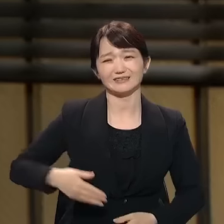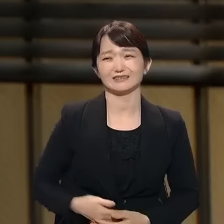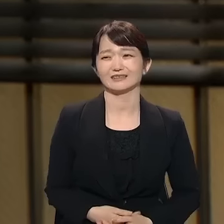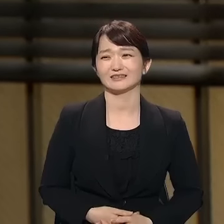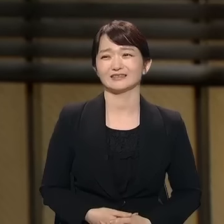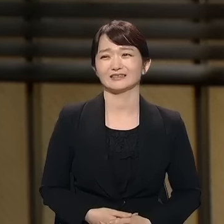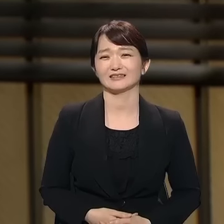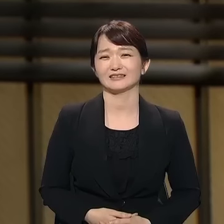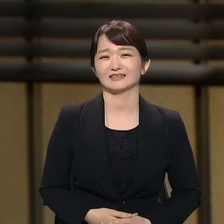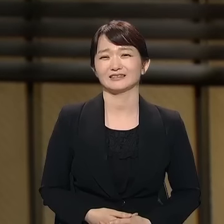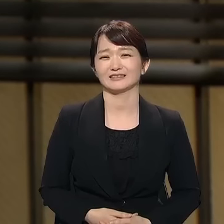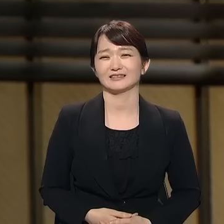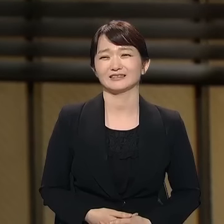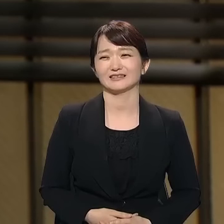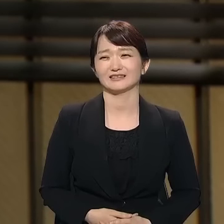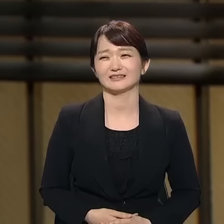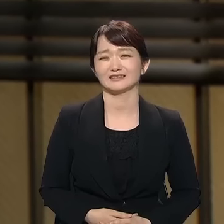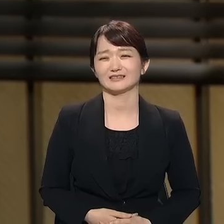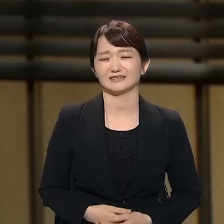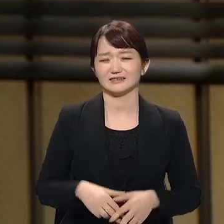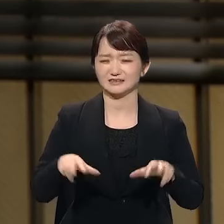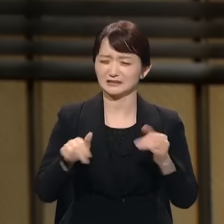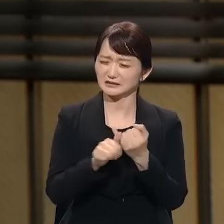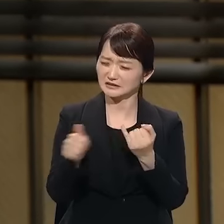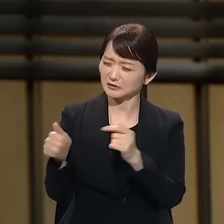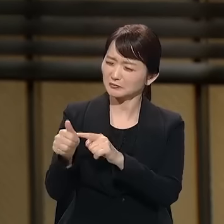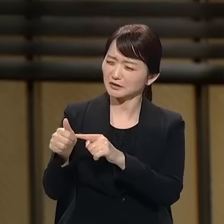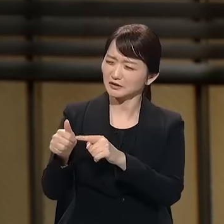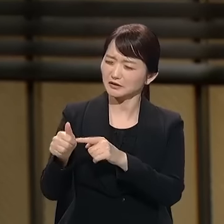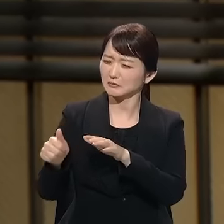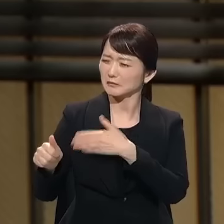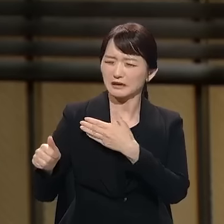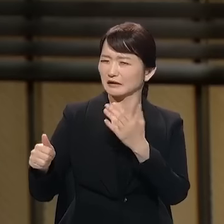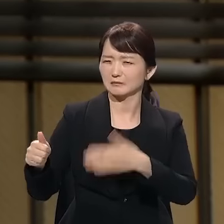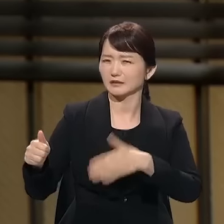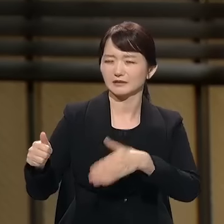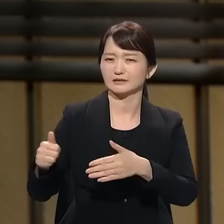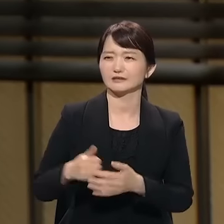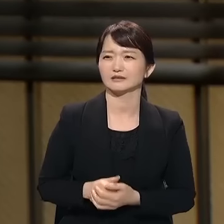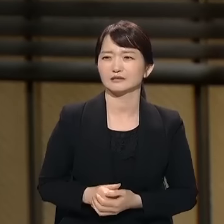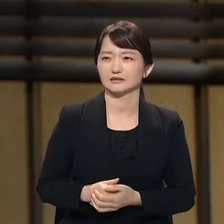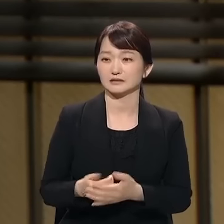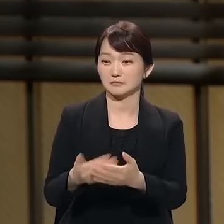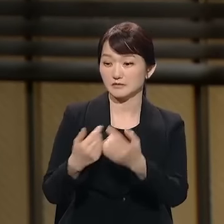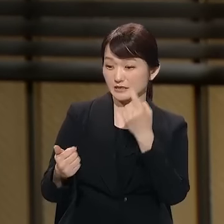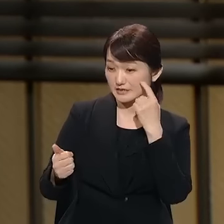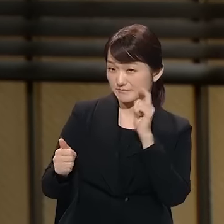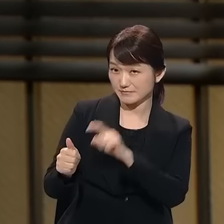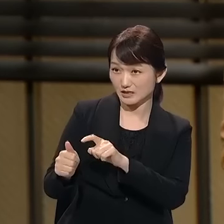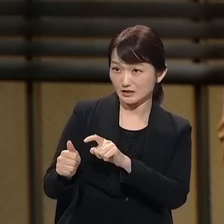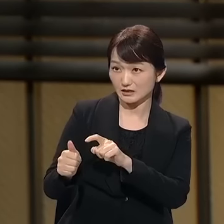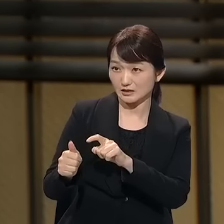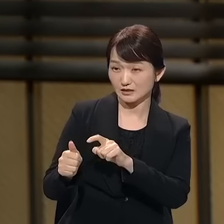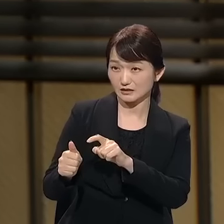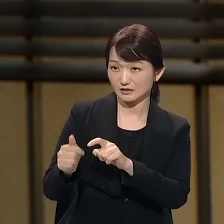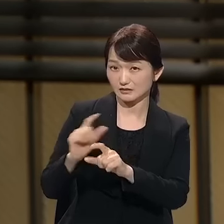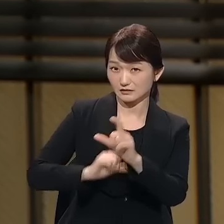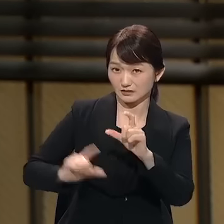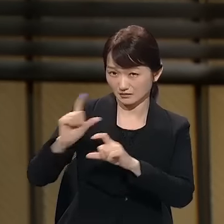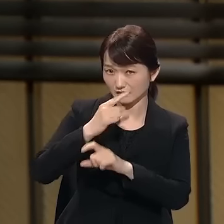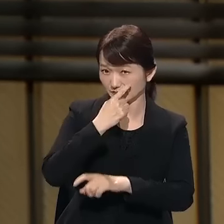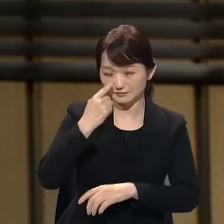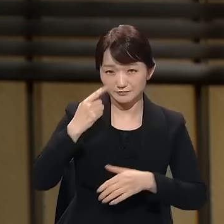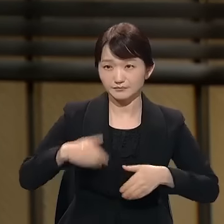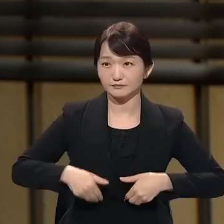그까 노란불 영어로 예 아슬아슬 뭐 이런 정도 상황인 거고 거기서 미리 걸린 건지 아니면 조금 더 파악을 해 볼 필요는